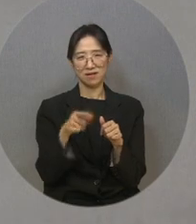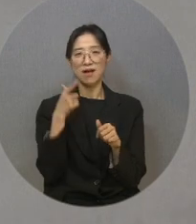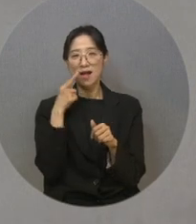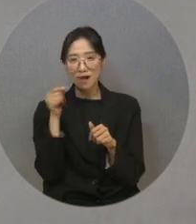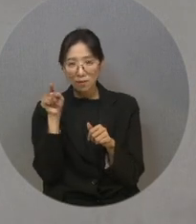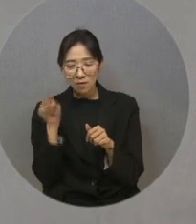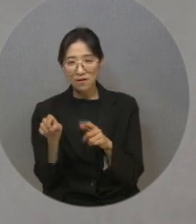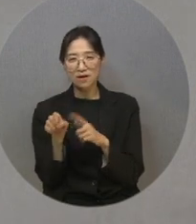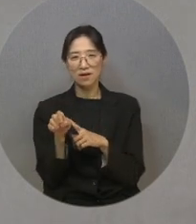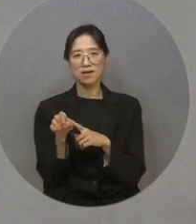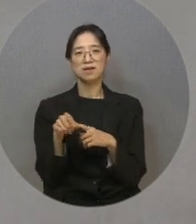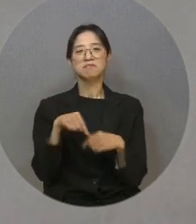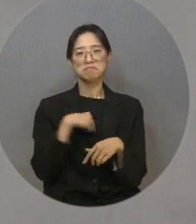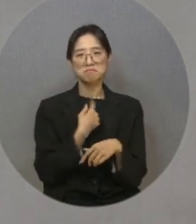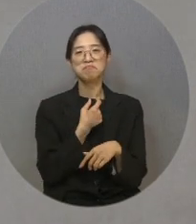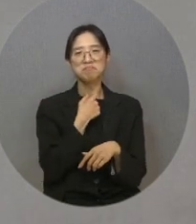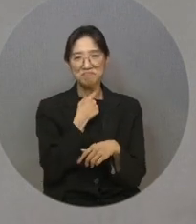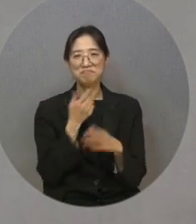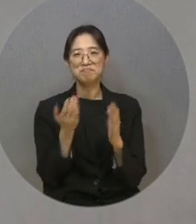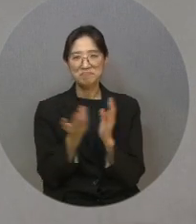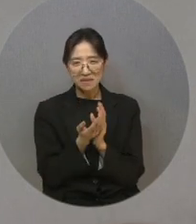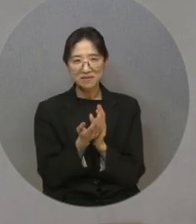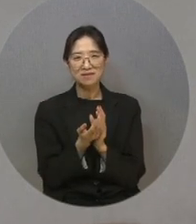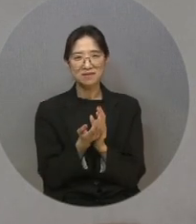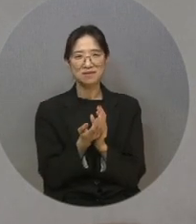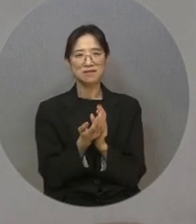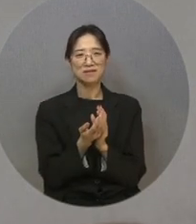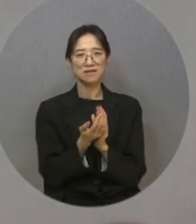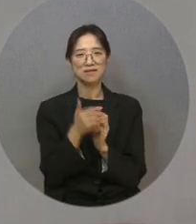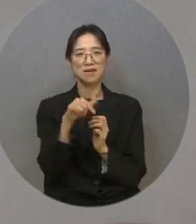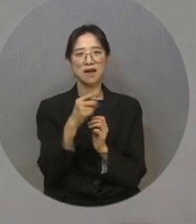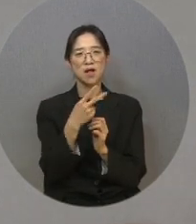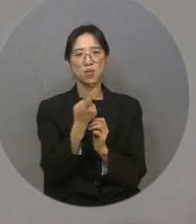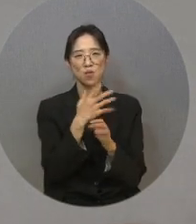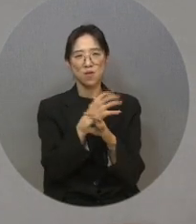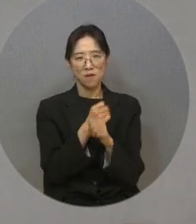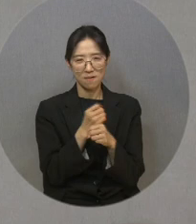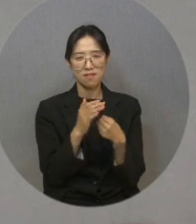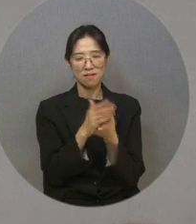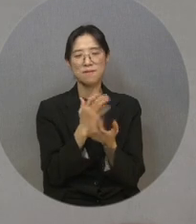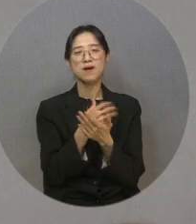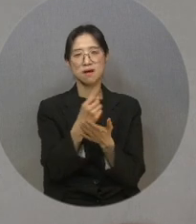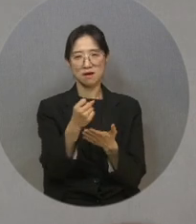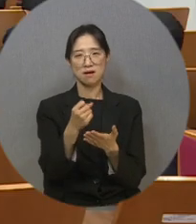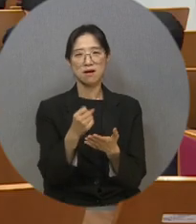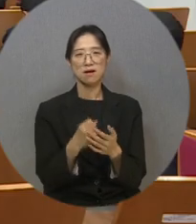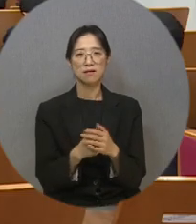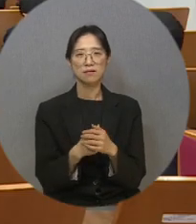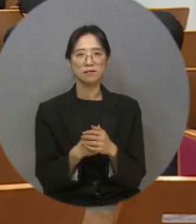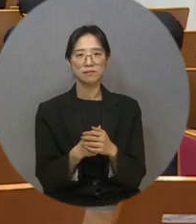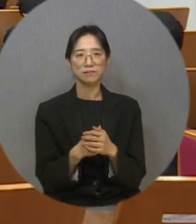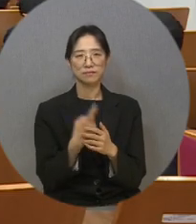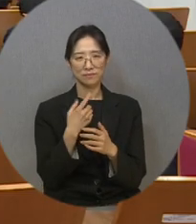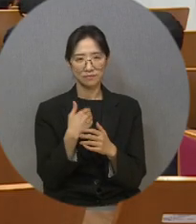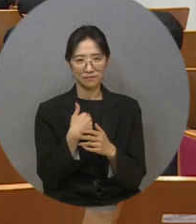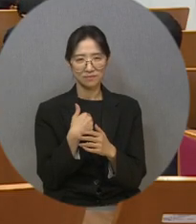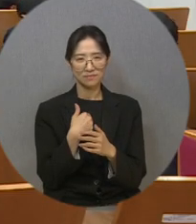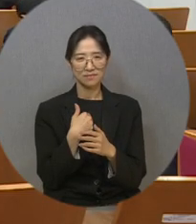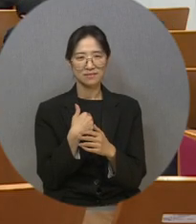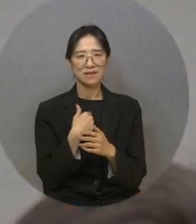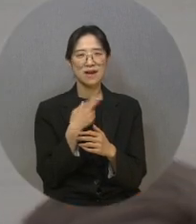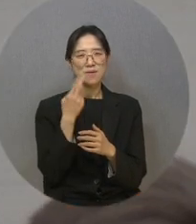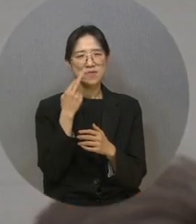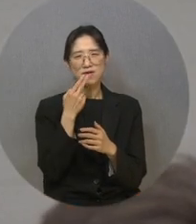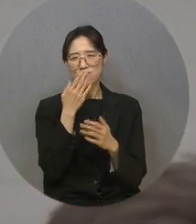일본이 자기들의 편의에 맞춰서 간도 협약을 통해서 뺏어간 거예요. 제가 친미주의자는 아닙니다.